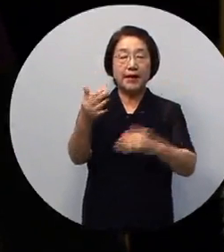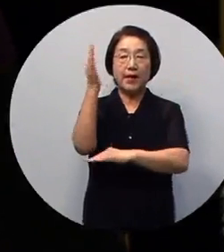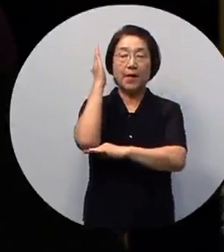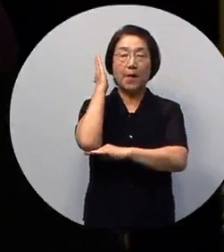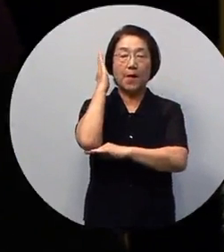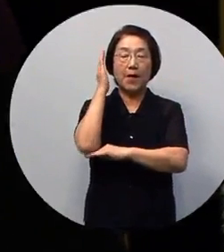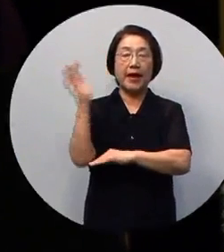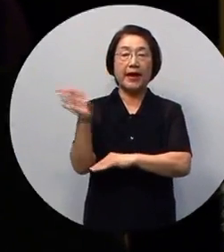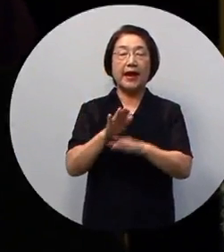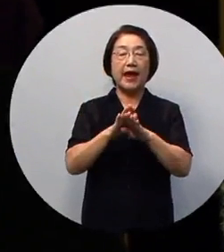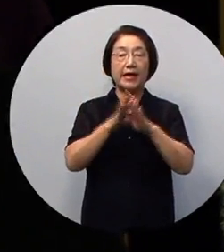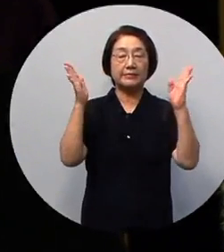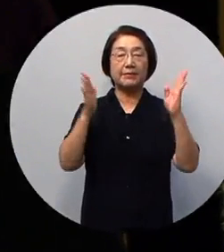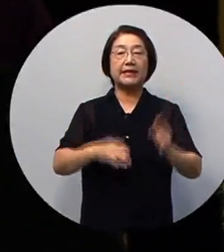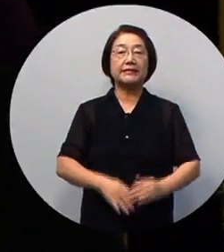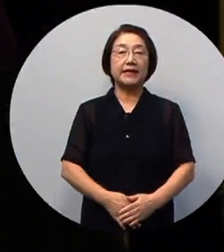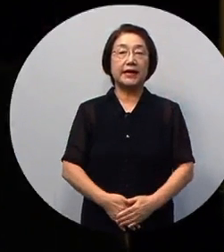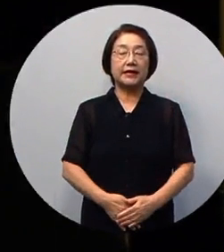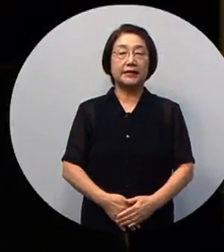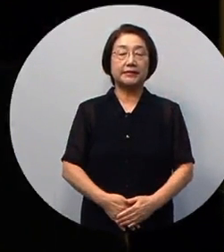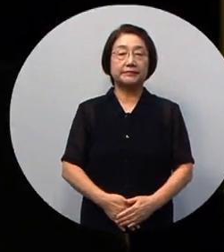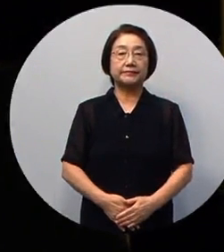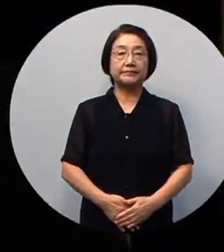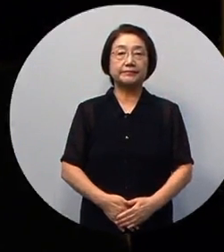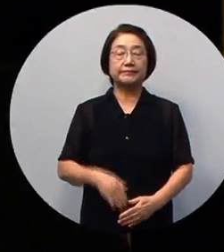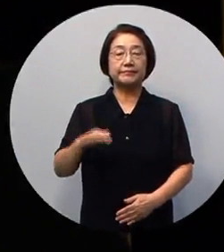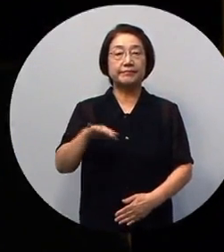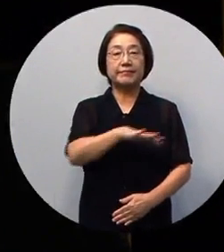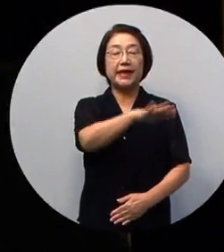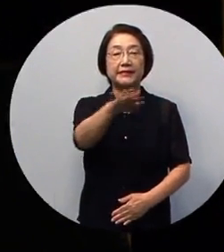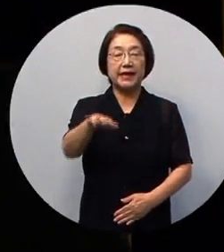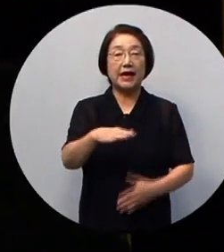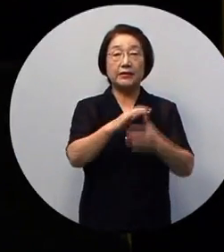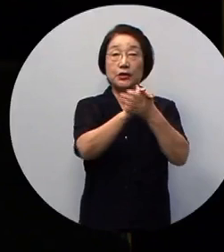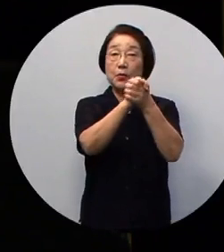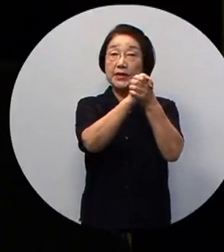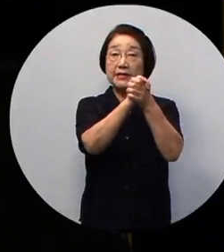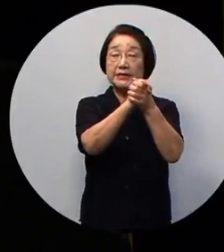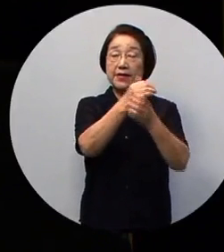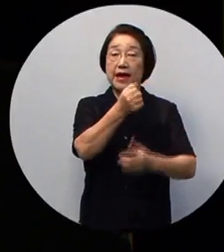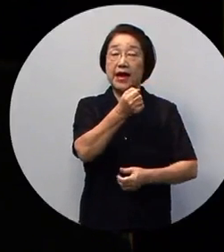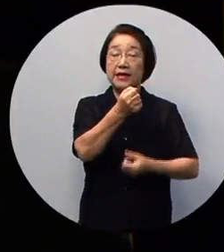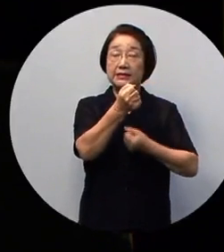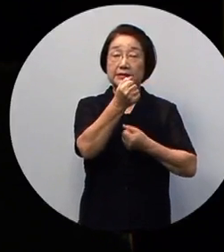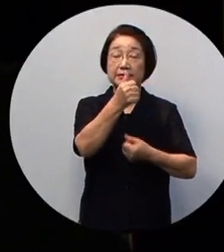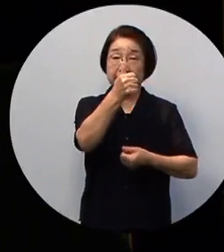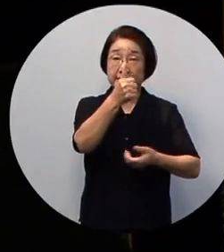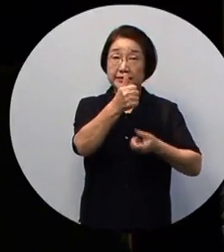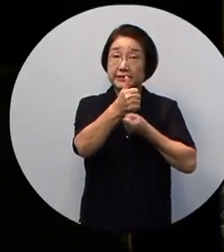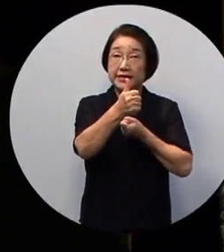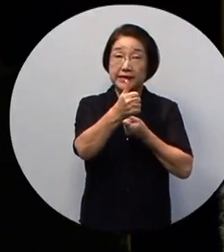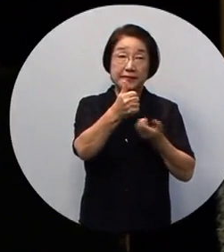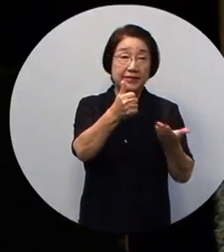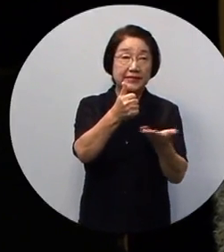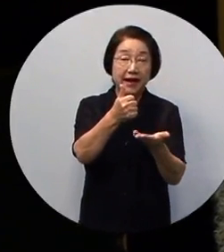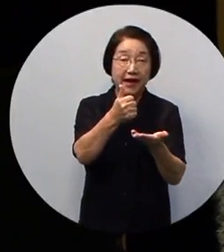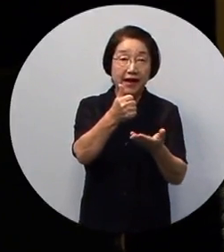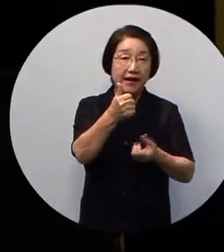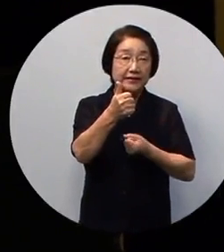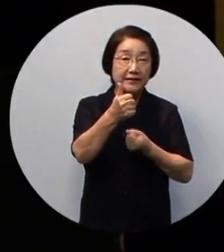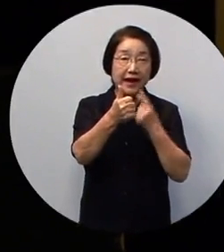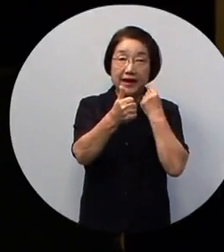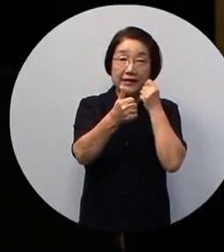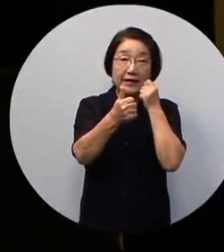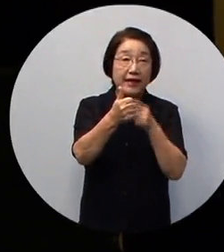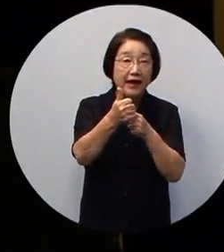ました。 皆さん、友達を信頼してますか？友達が信頼できない。 ご